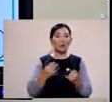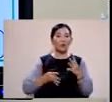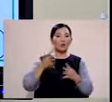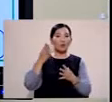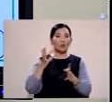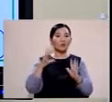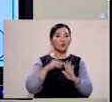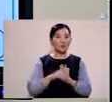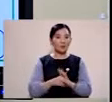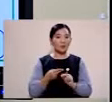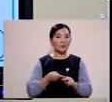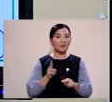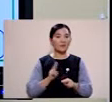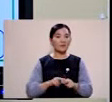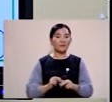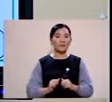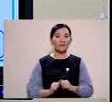inshoot hisoblanar ekan.